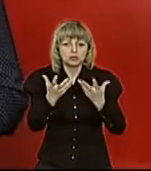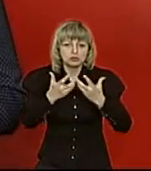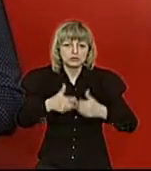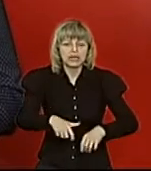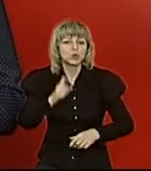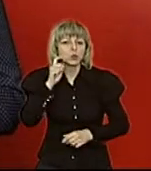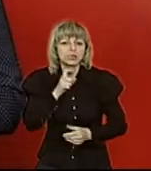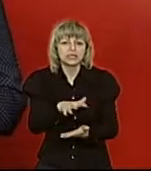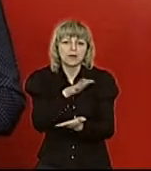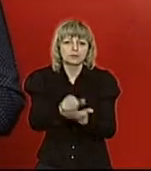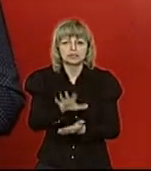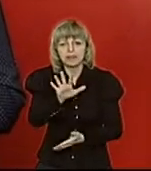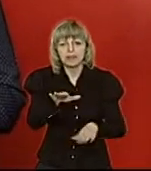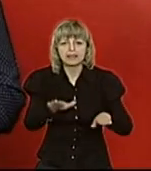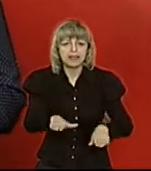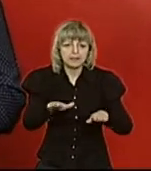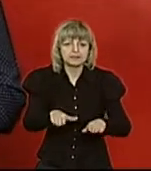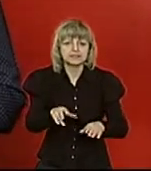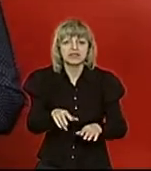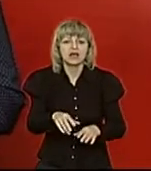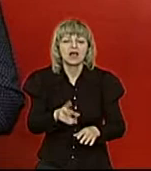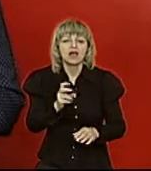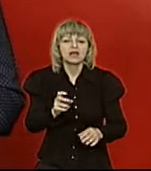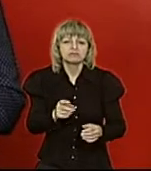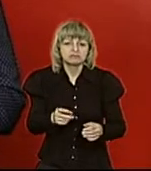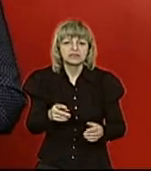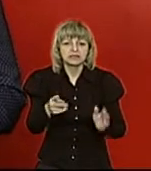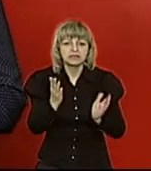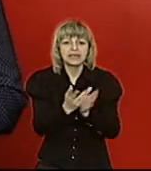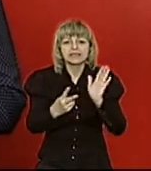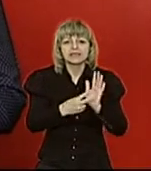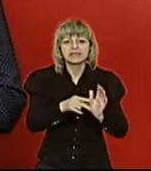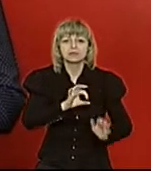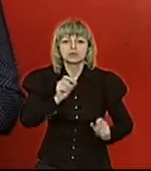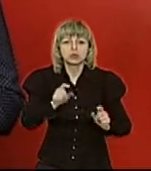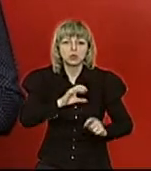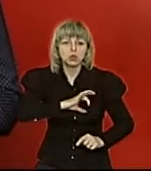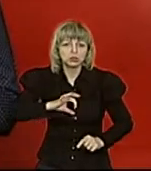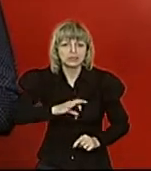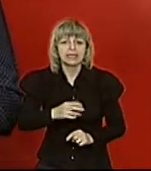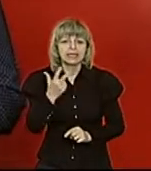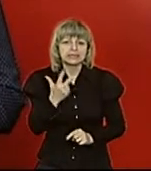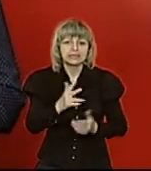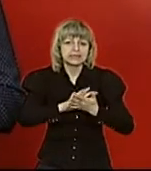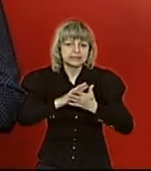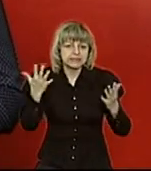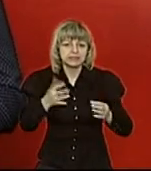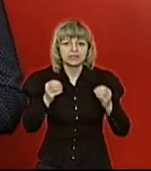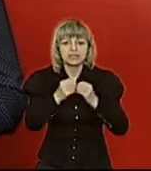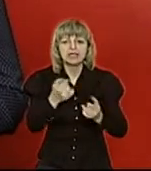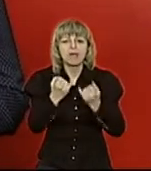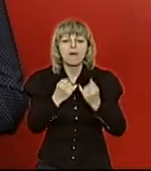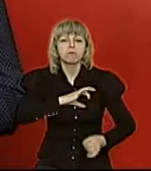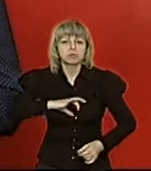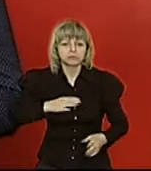нескорених Україна посіла 5-те місце. На рахунку спортсменів 7 золотих, 10 срібних та 3 бронзові медалі. Церемонія закриття